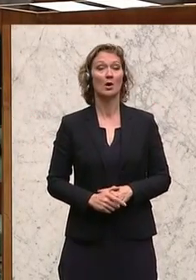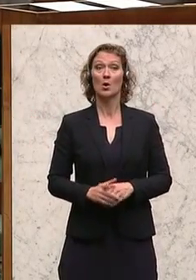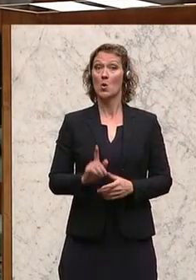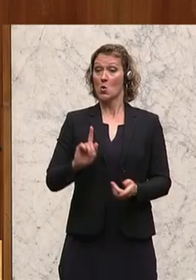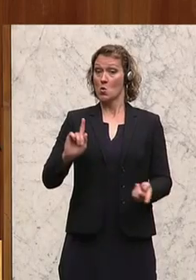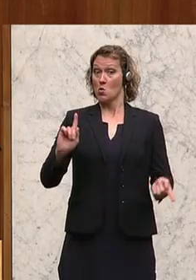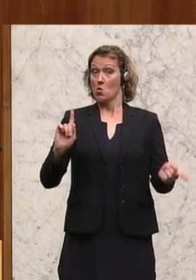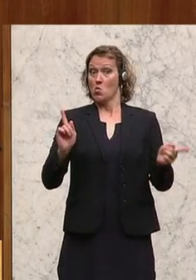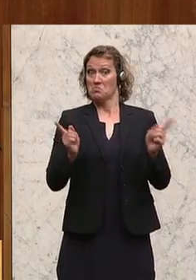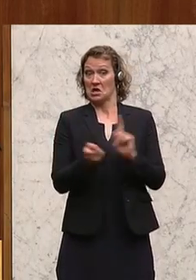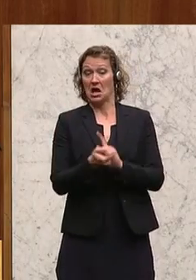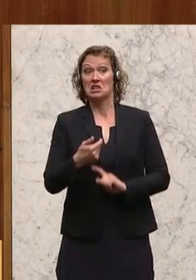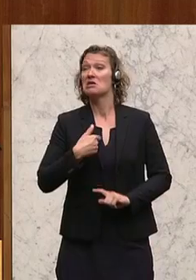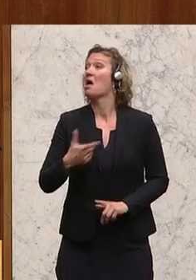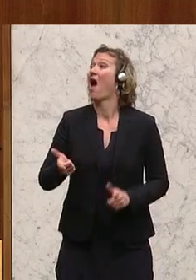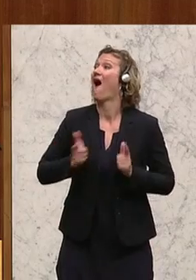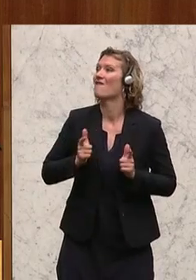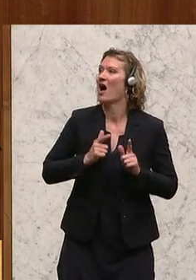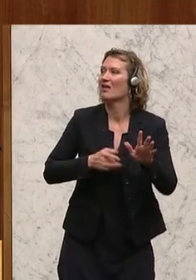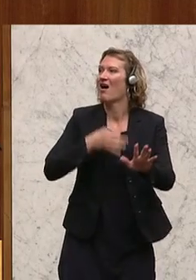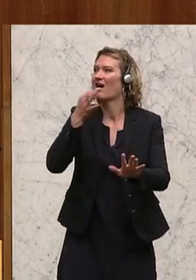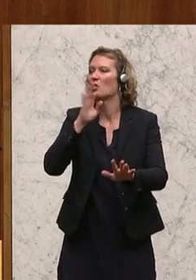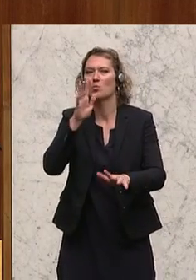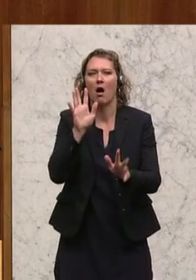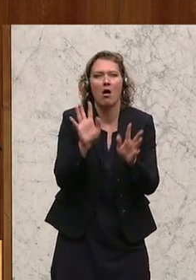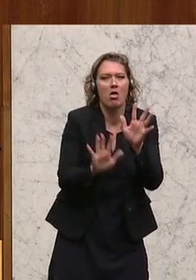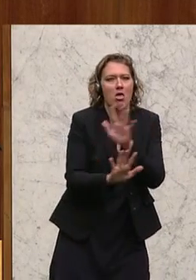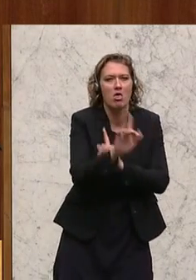Umgekehrt hätte ich mir von Ihnen ja eigentlich eine totale Verschwörungstheorie erwartet.